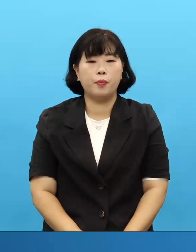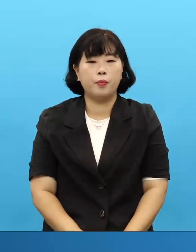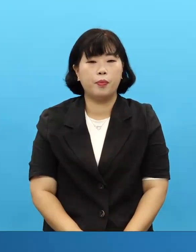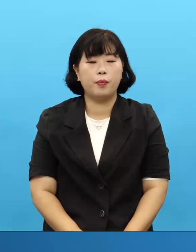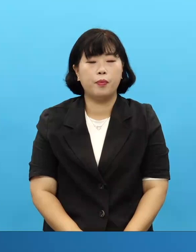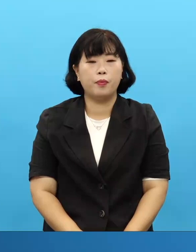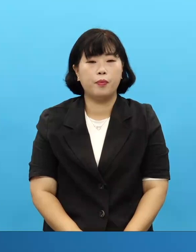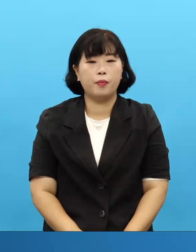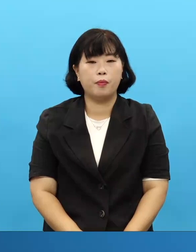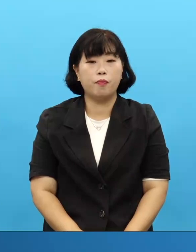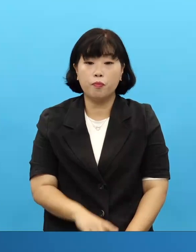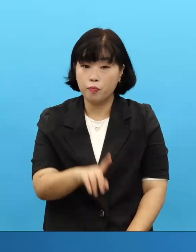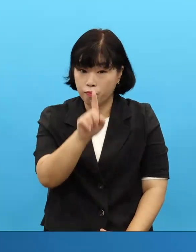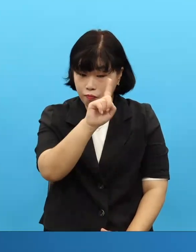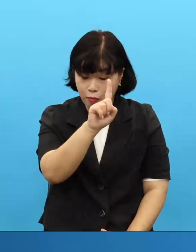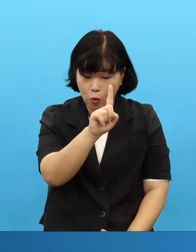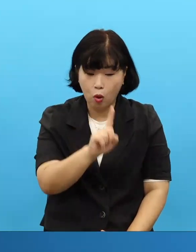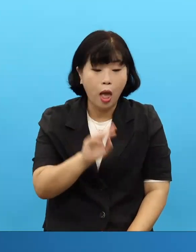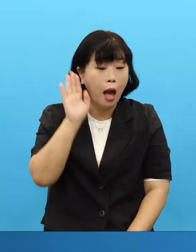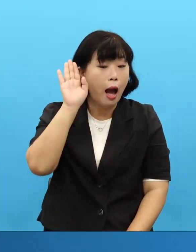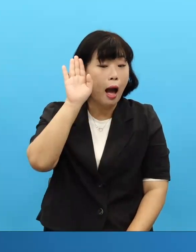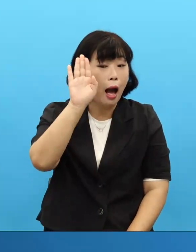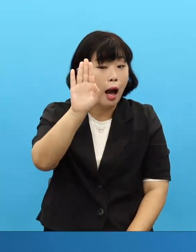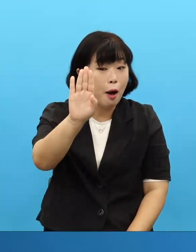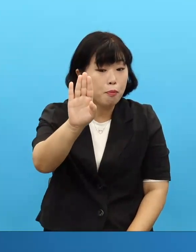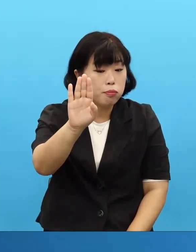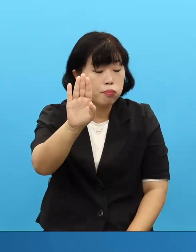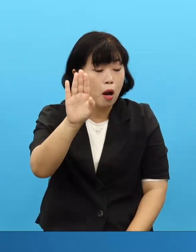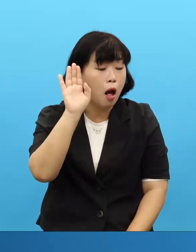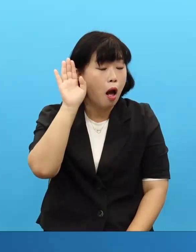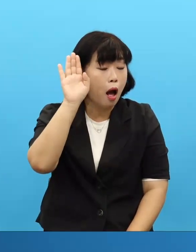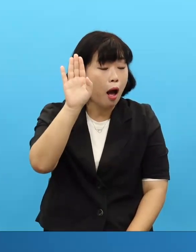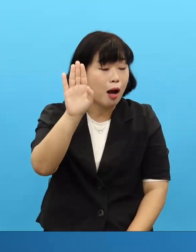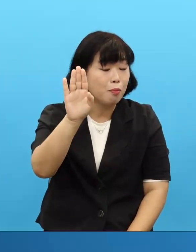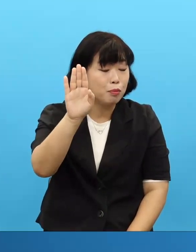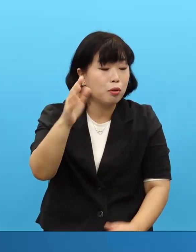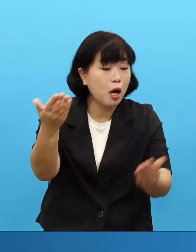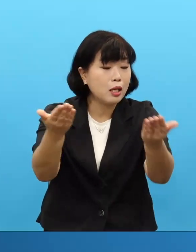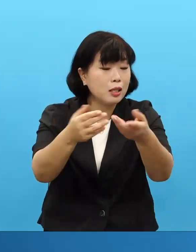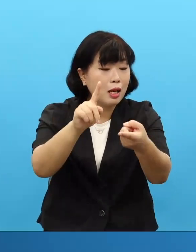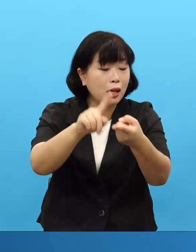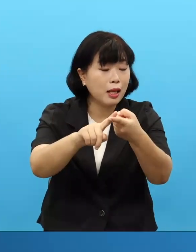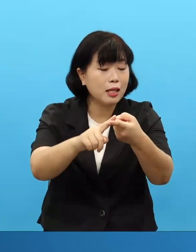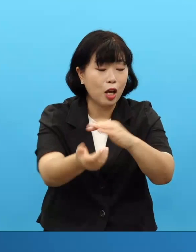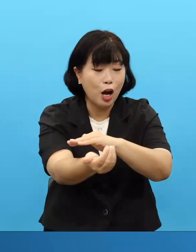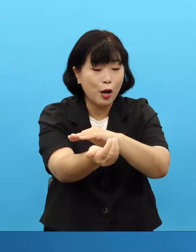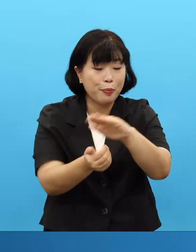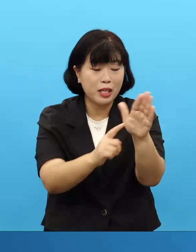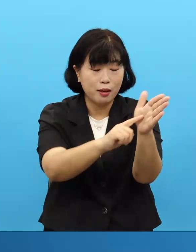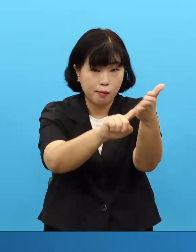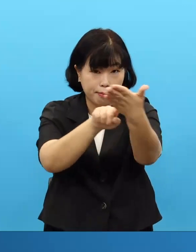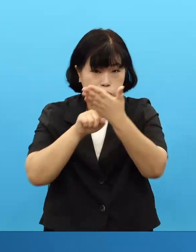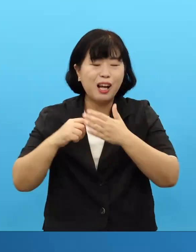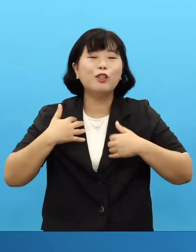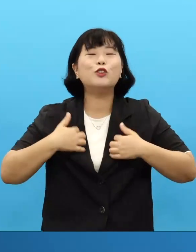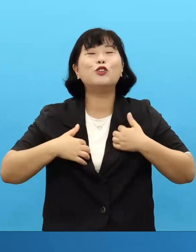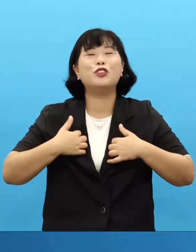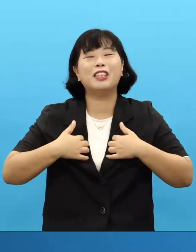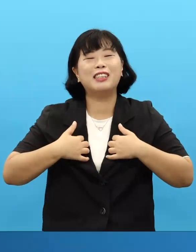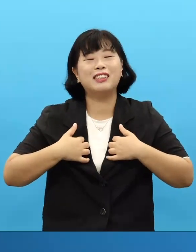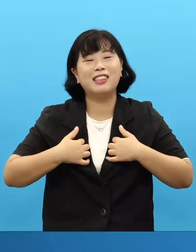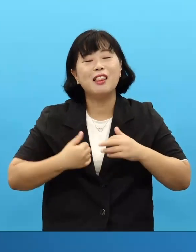미리 누림이라고 합니다. And this is what it means to enjoy in advance. 저는 우리 렘넌트